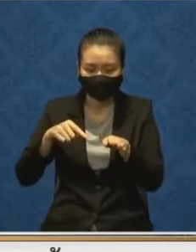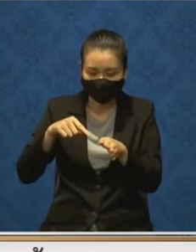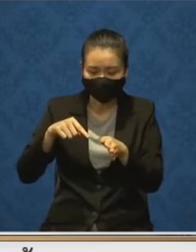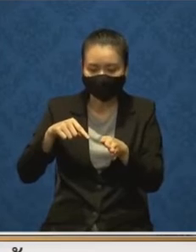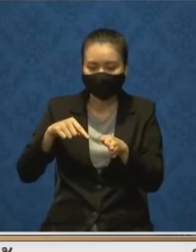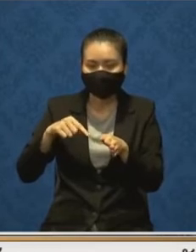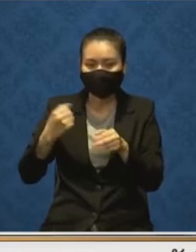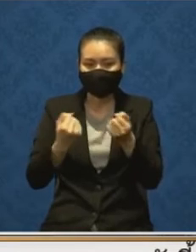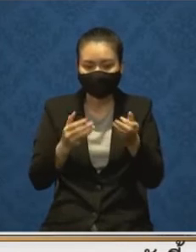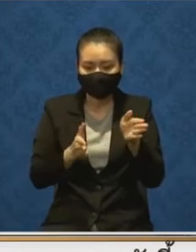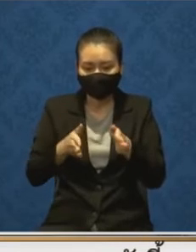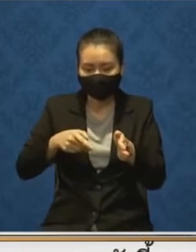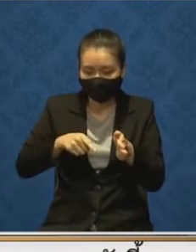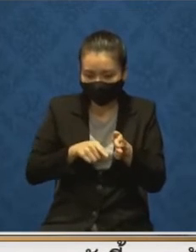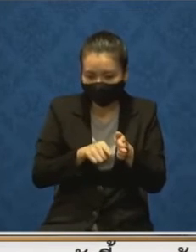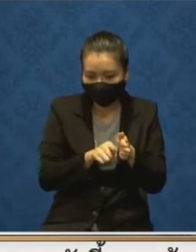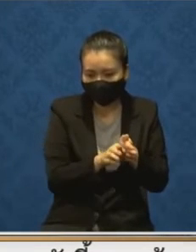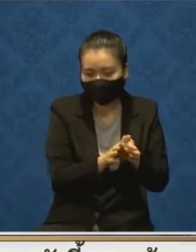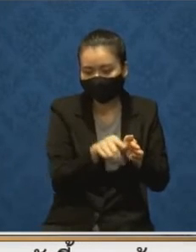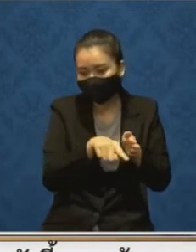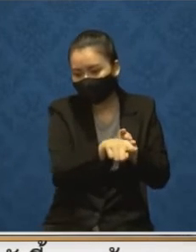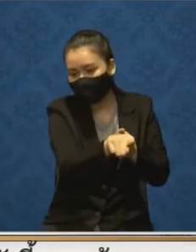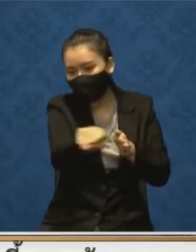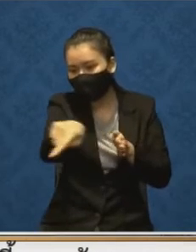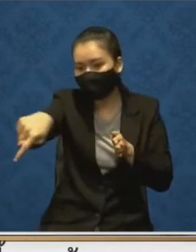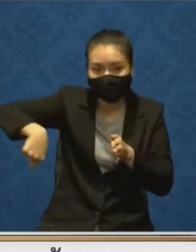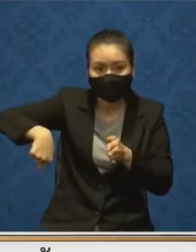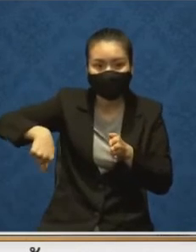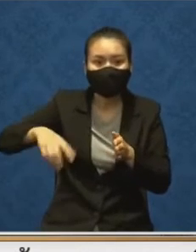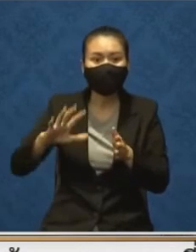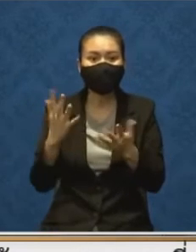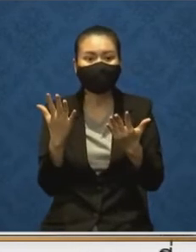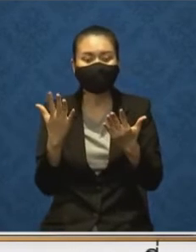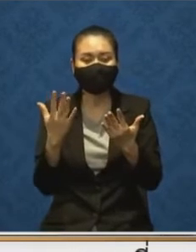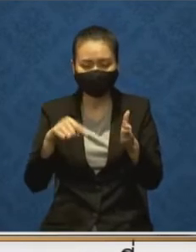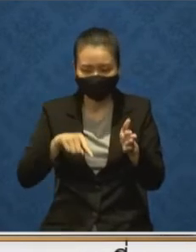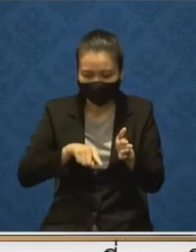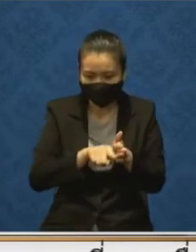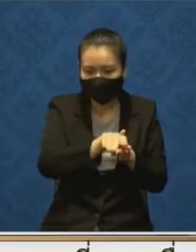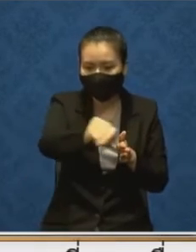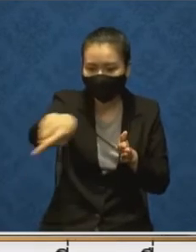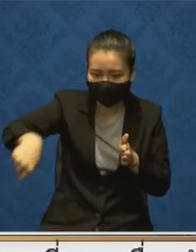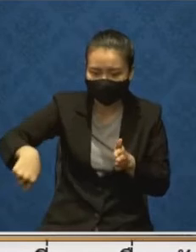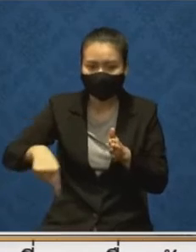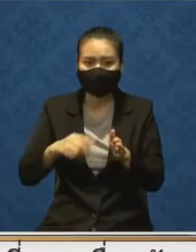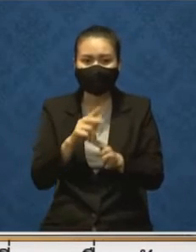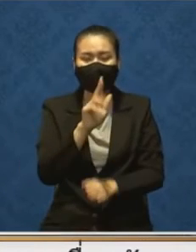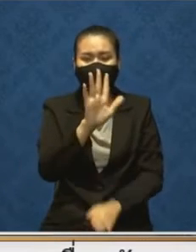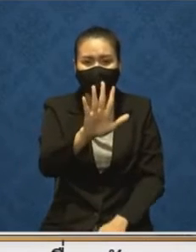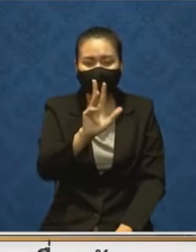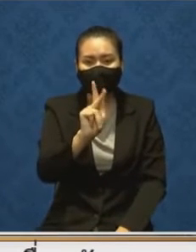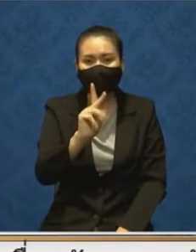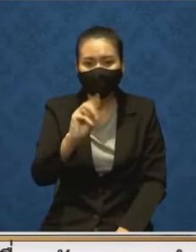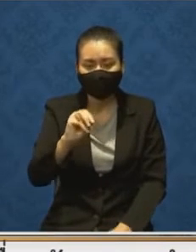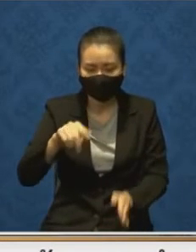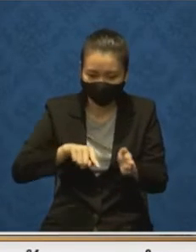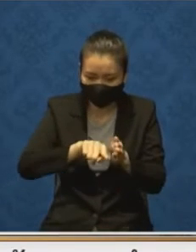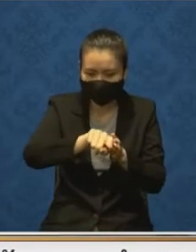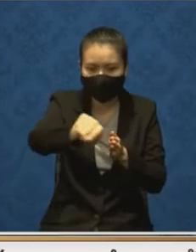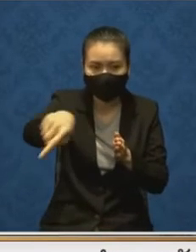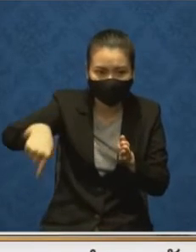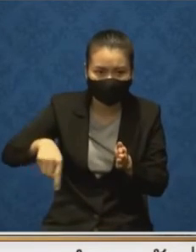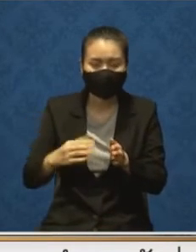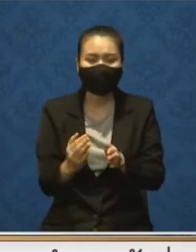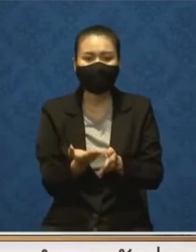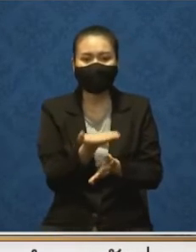ครับจุดกลับรถจุดยูเทิร์นบางจุดร่วม5กิโลเมตรถึงจะมีจุดยูเทิร์นจึงกราบเรียนท่านประธ